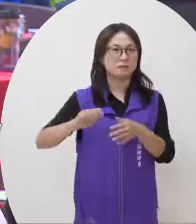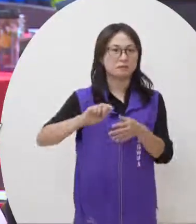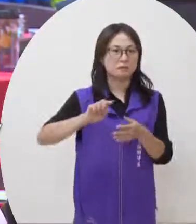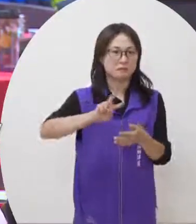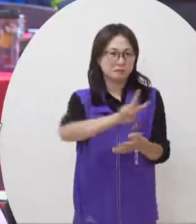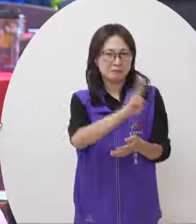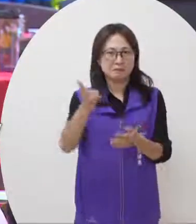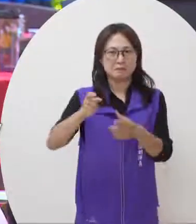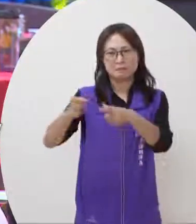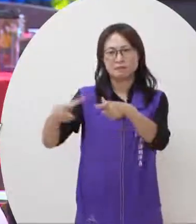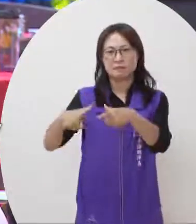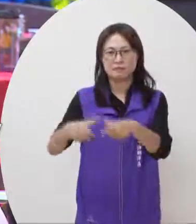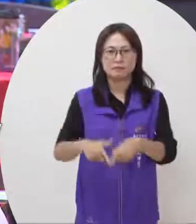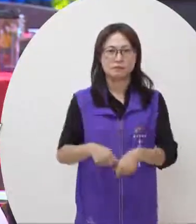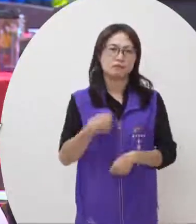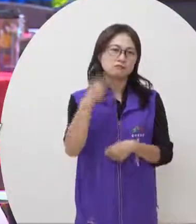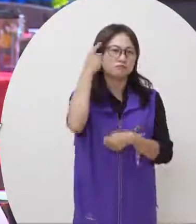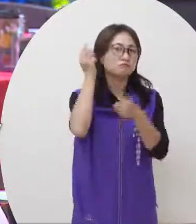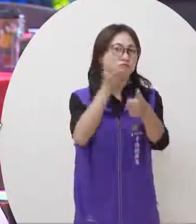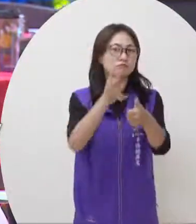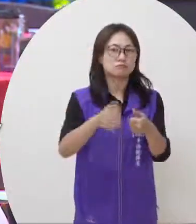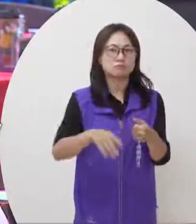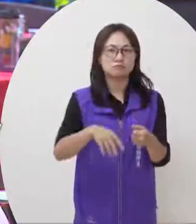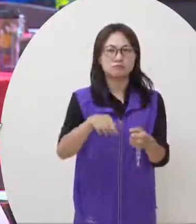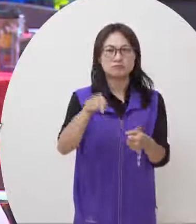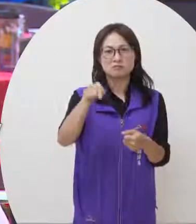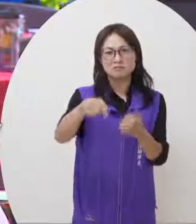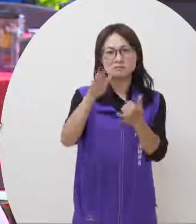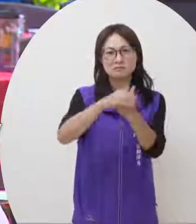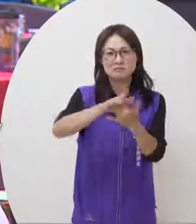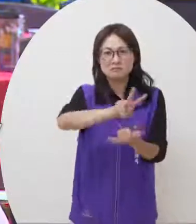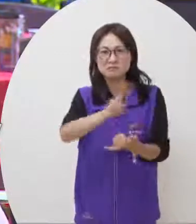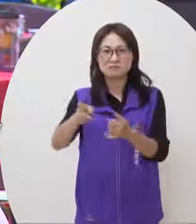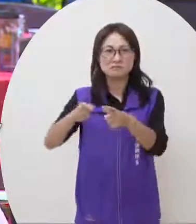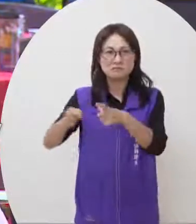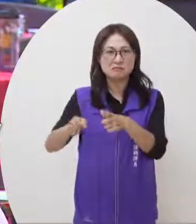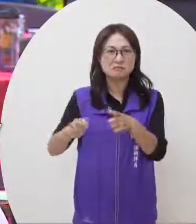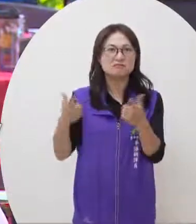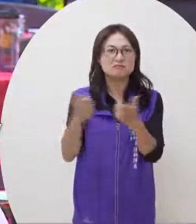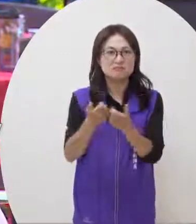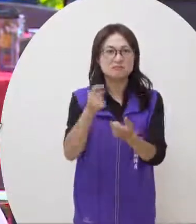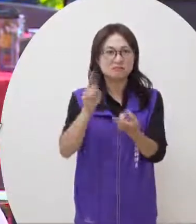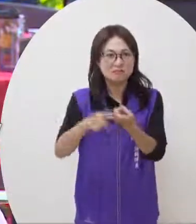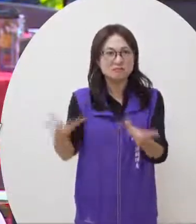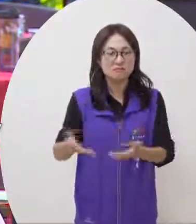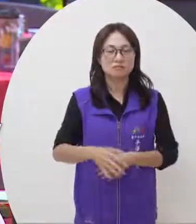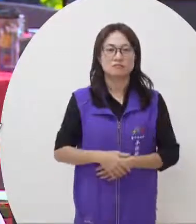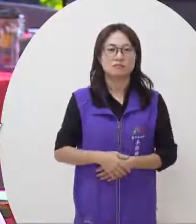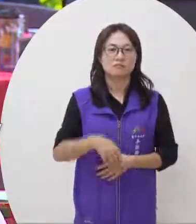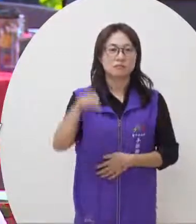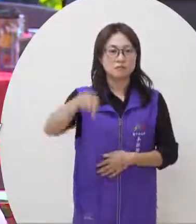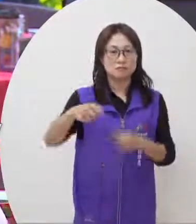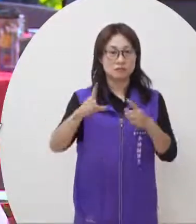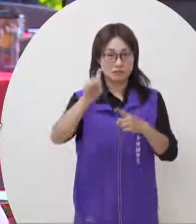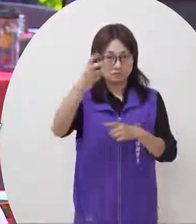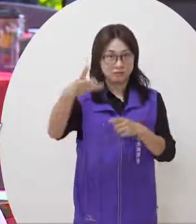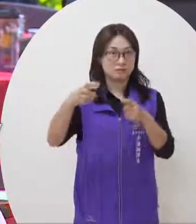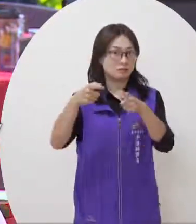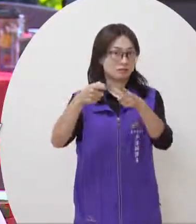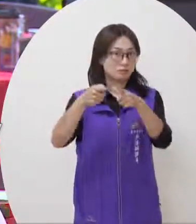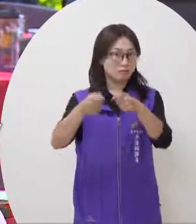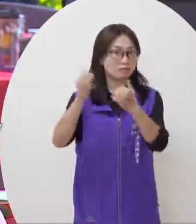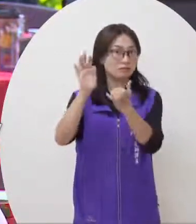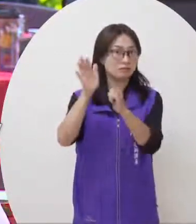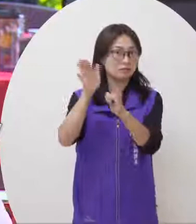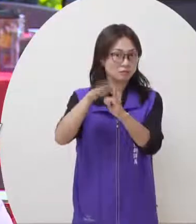园农业区规划公园适当吗？对无？啊，有这個、这個、目前这个13公亩。为什么要给它废